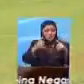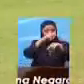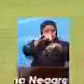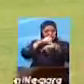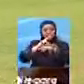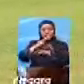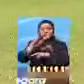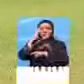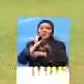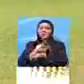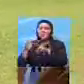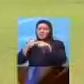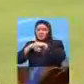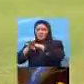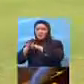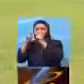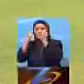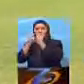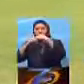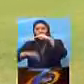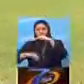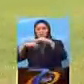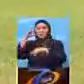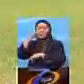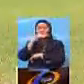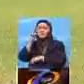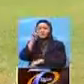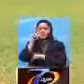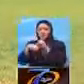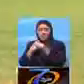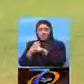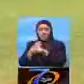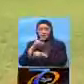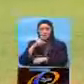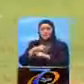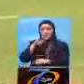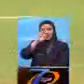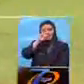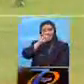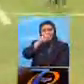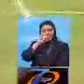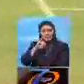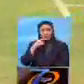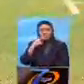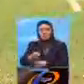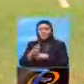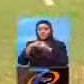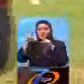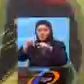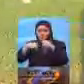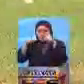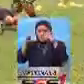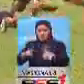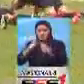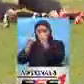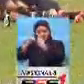mewakili skuad bawah 18 dan 20 tahun menurut Mohamad Faiz anak buahnya perlu menang sebelum menghadapi cabaran